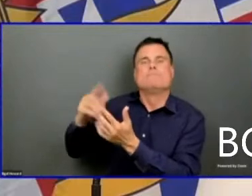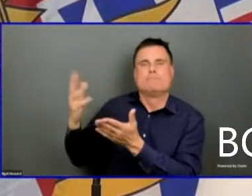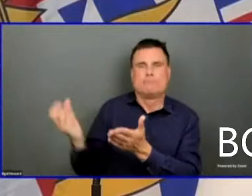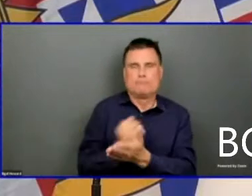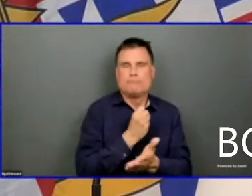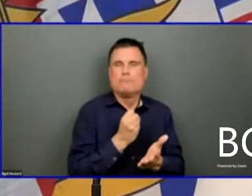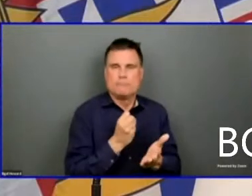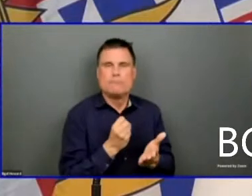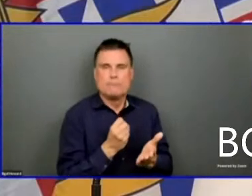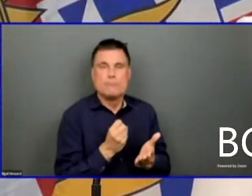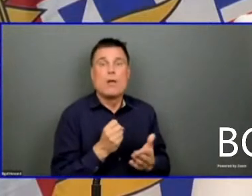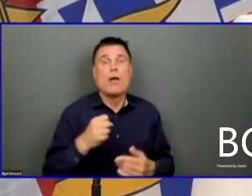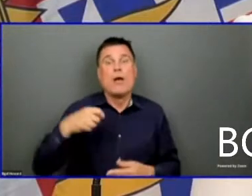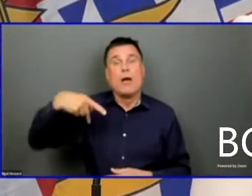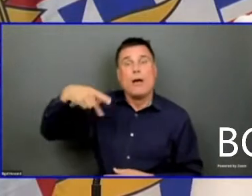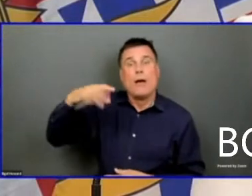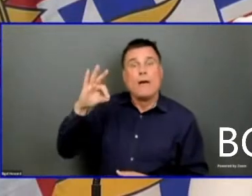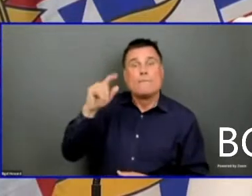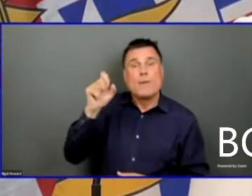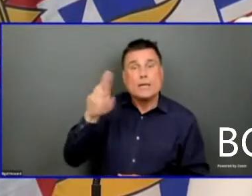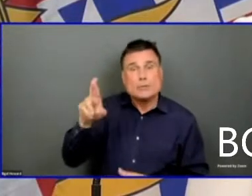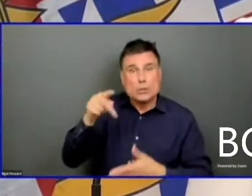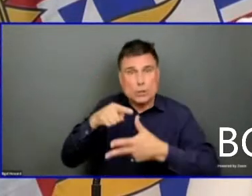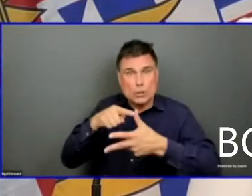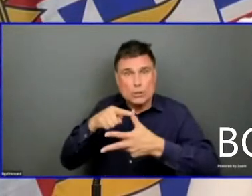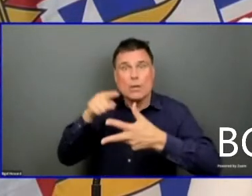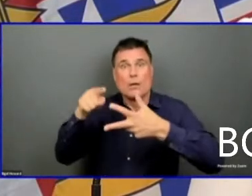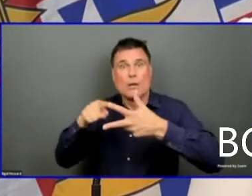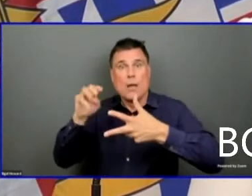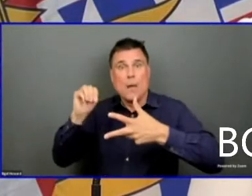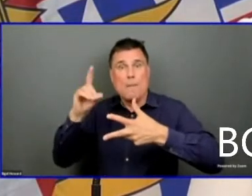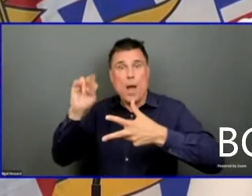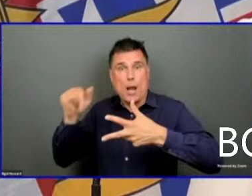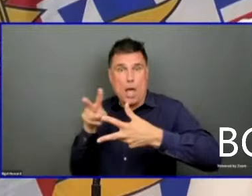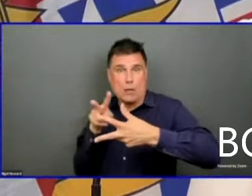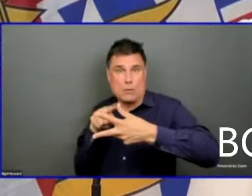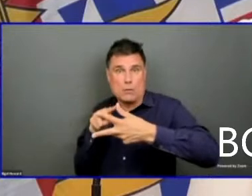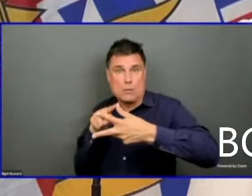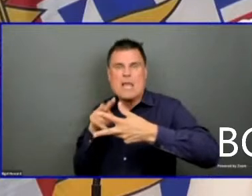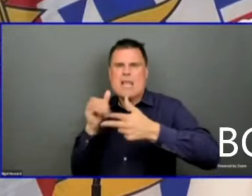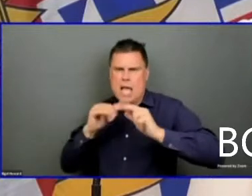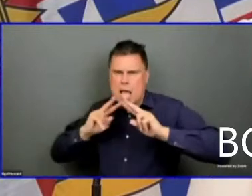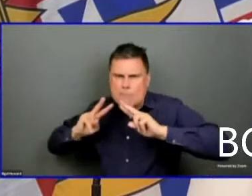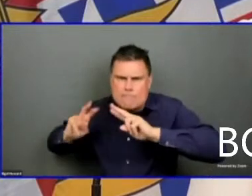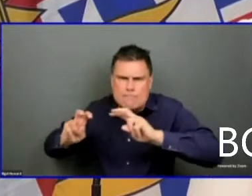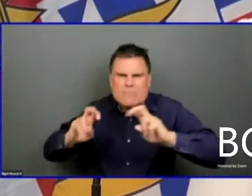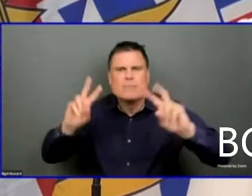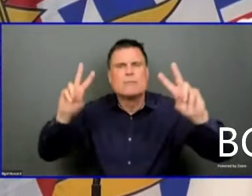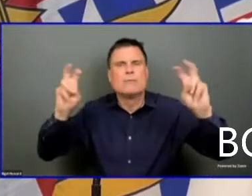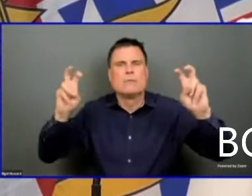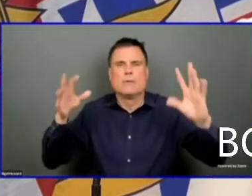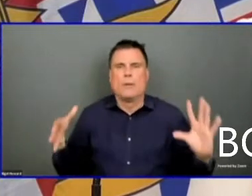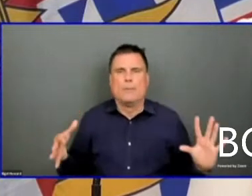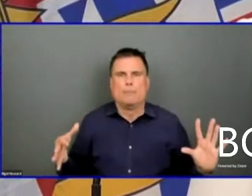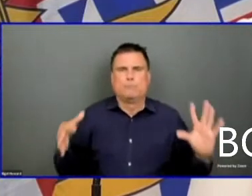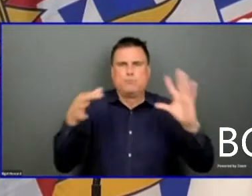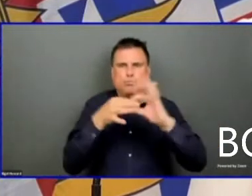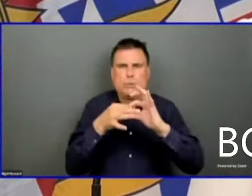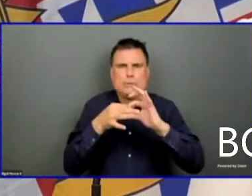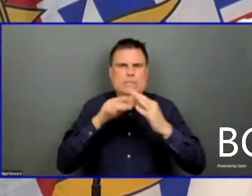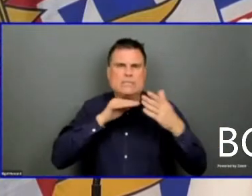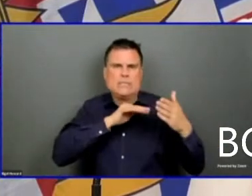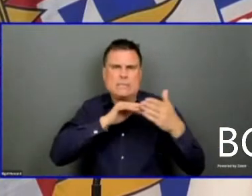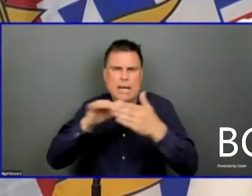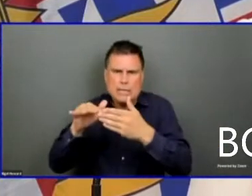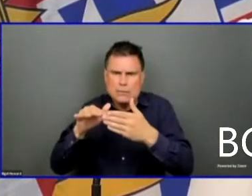下。那么我们都在研究莫德纳和辉瑞对6个月大到